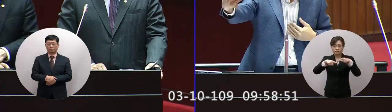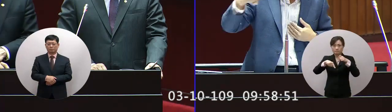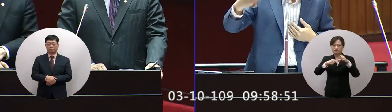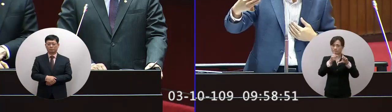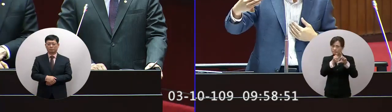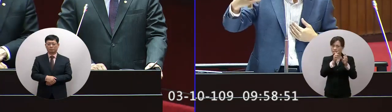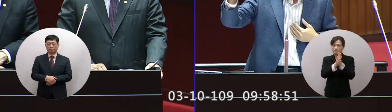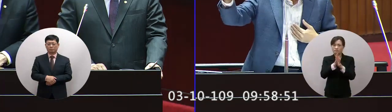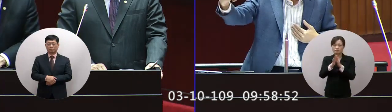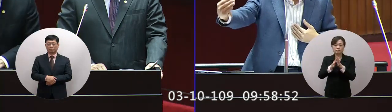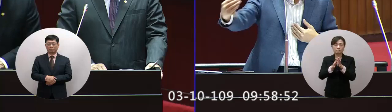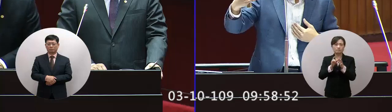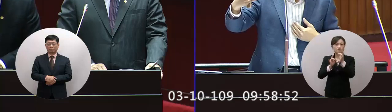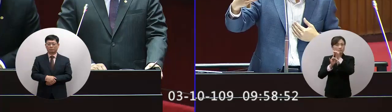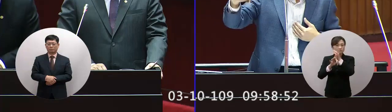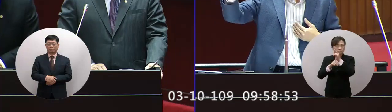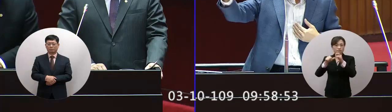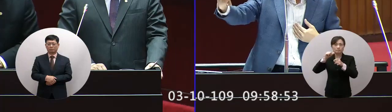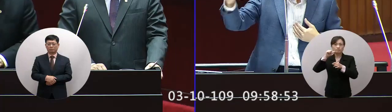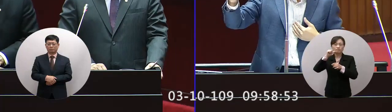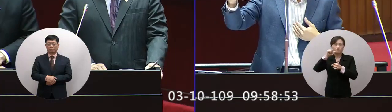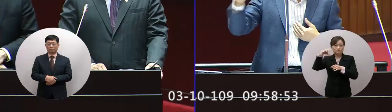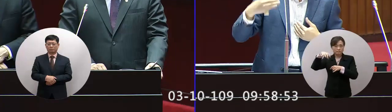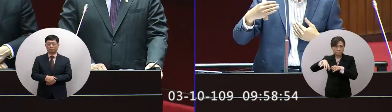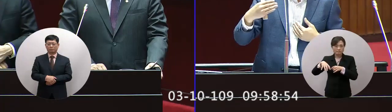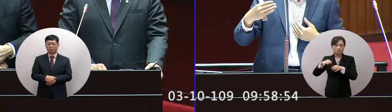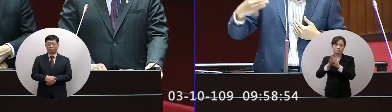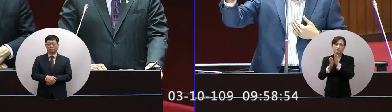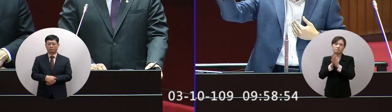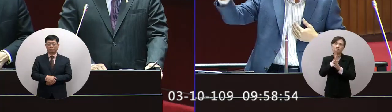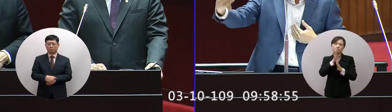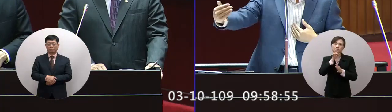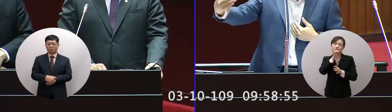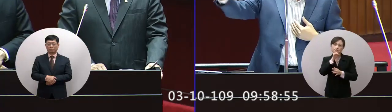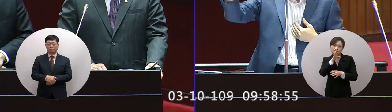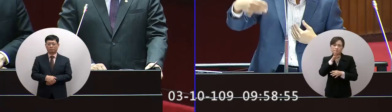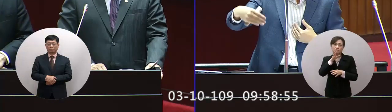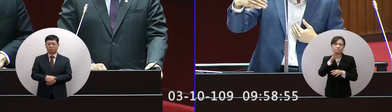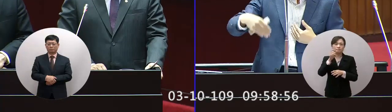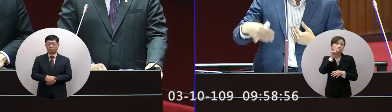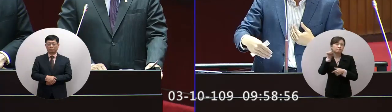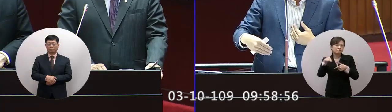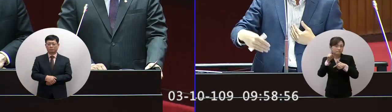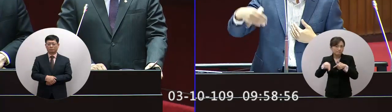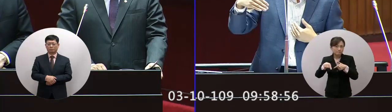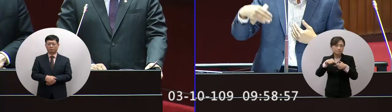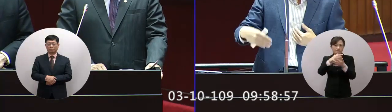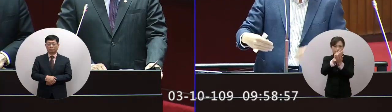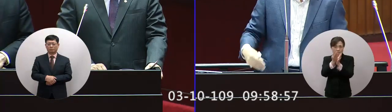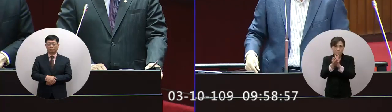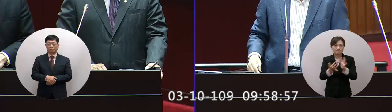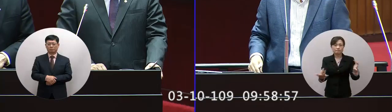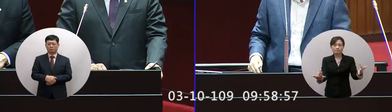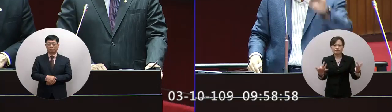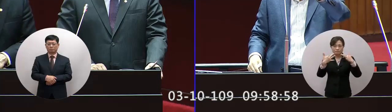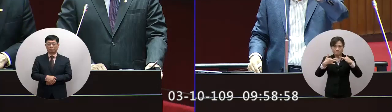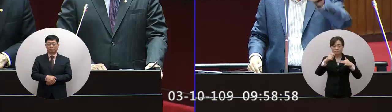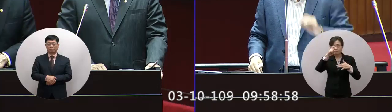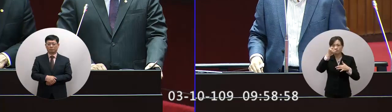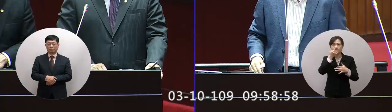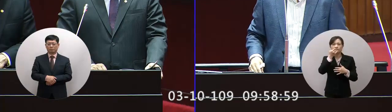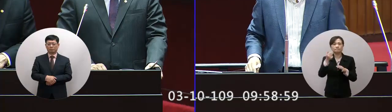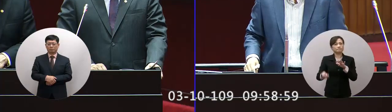们桃竹苗区、中彰投甚至高雄要来的人，你要让他最快速度能够进到青